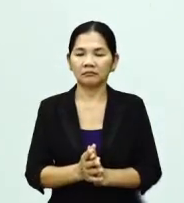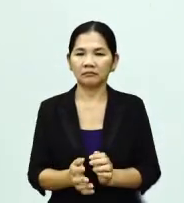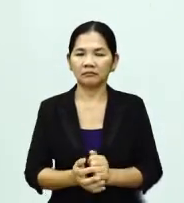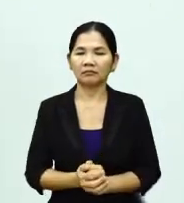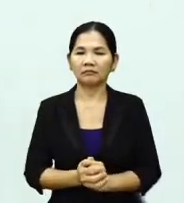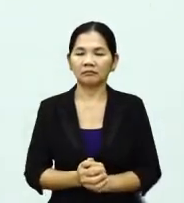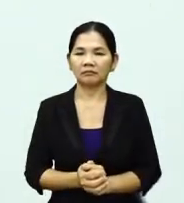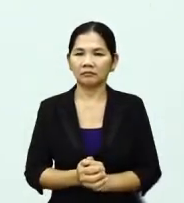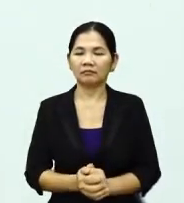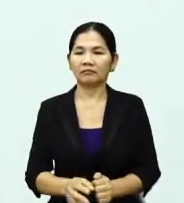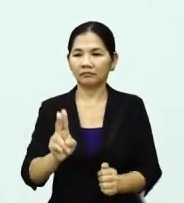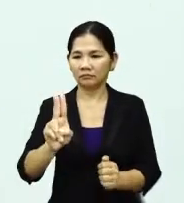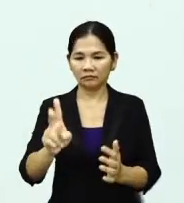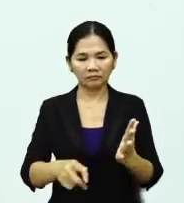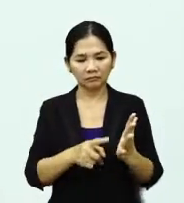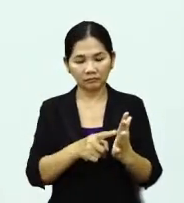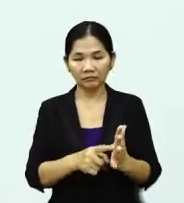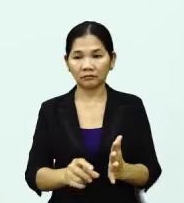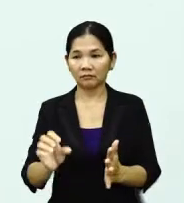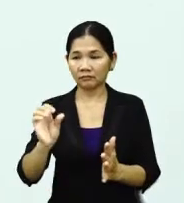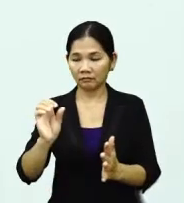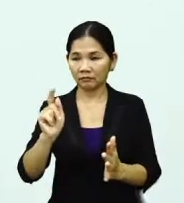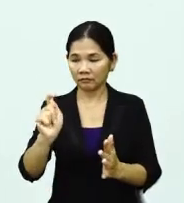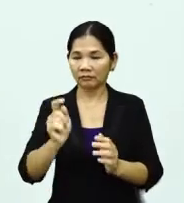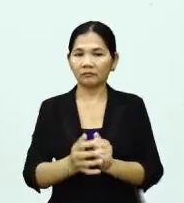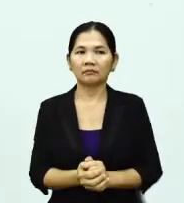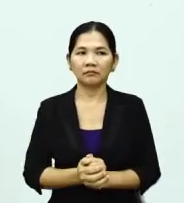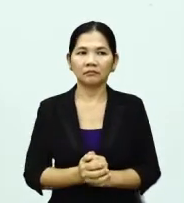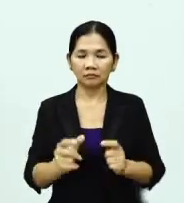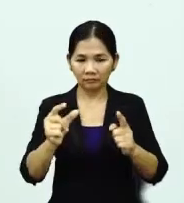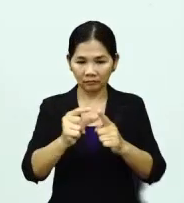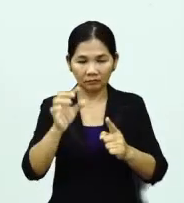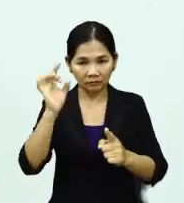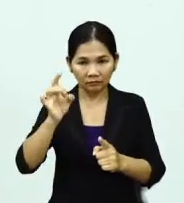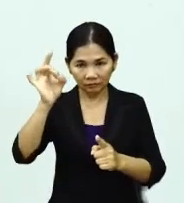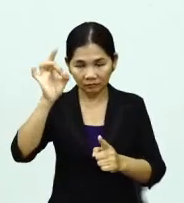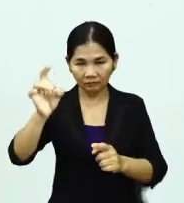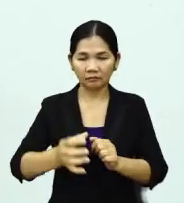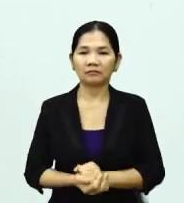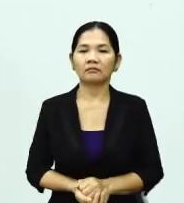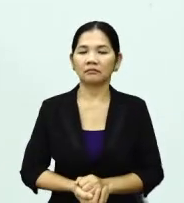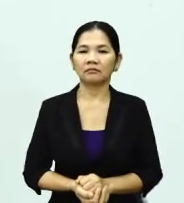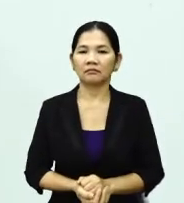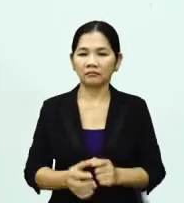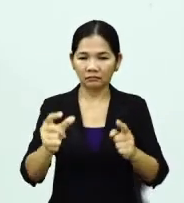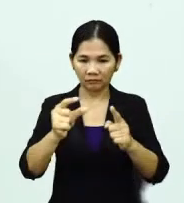cương tì chà mà đó tiên nè con nè mùi cho bình dưa phía ở